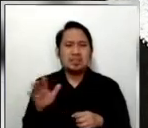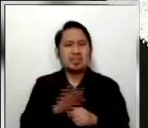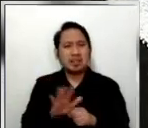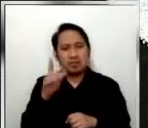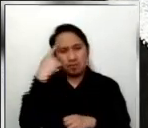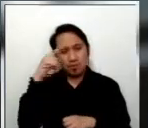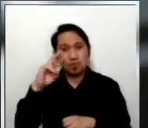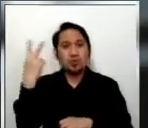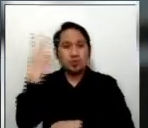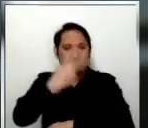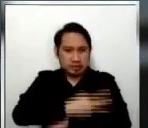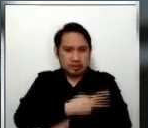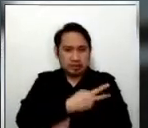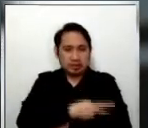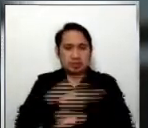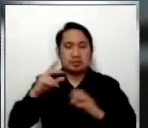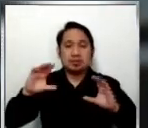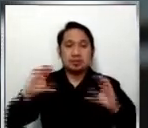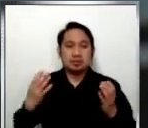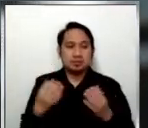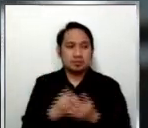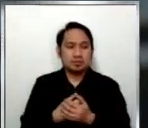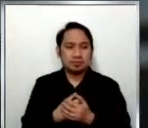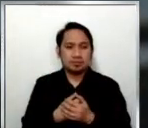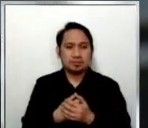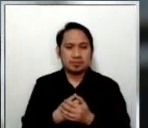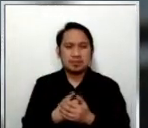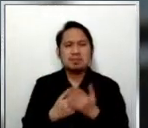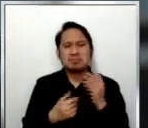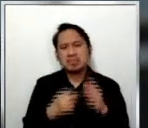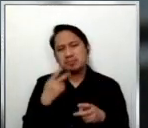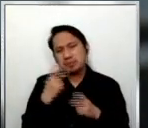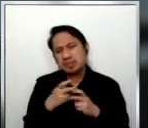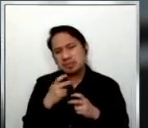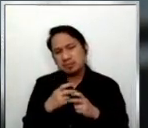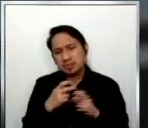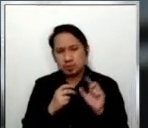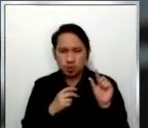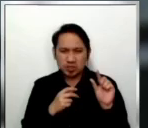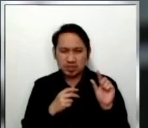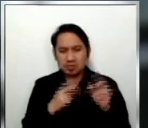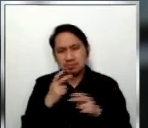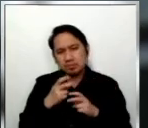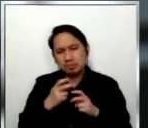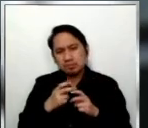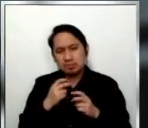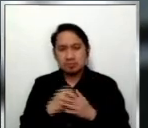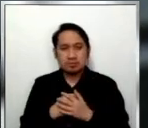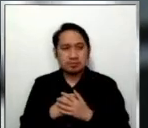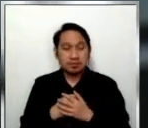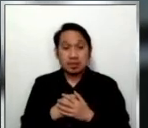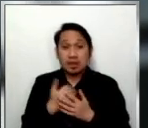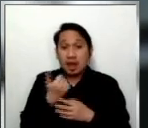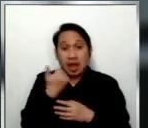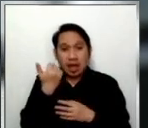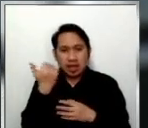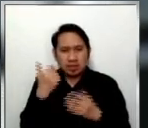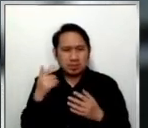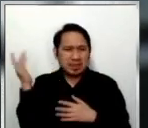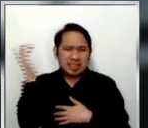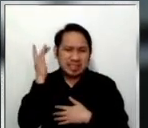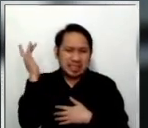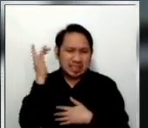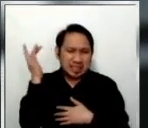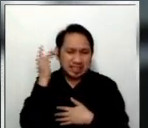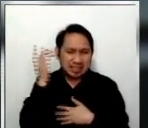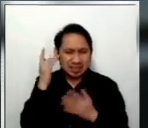klase. Mahirap po siya onte. Kaso po, yung iba kasi maiingay kaya mo